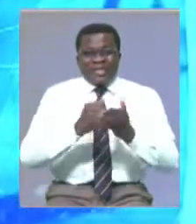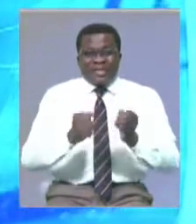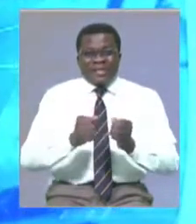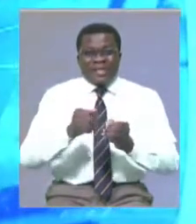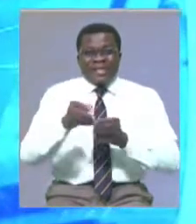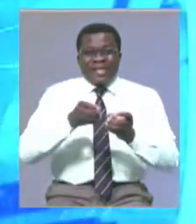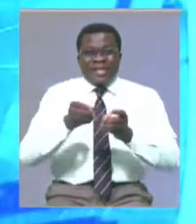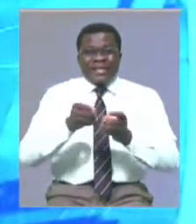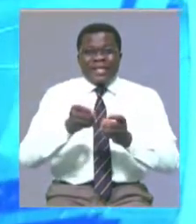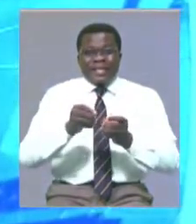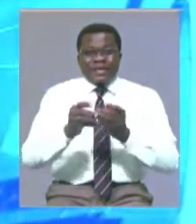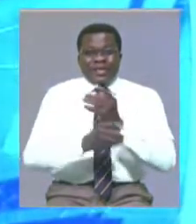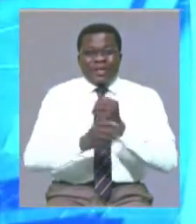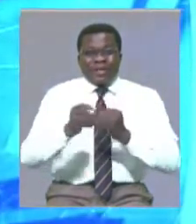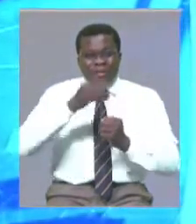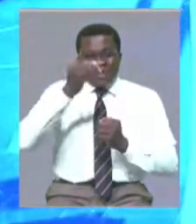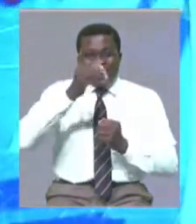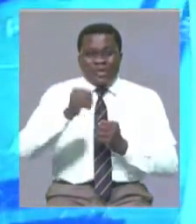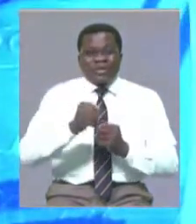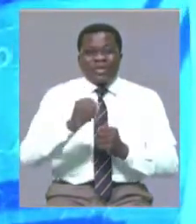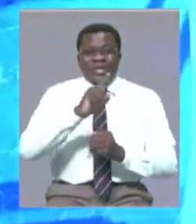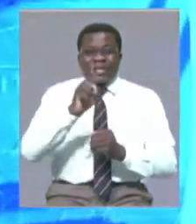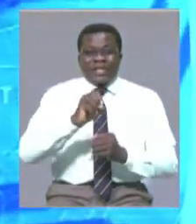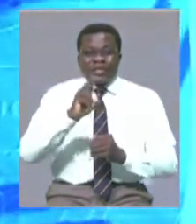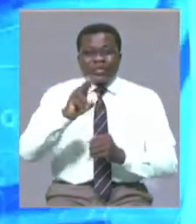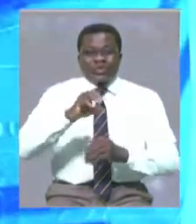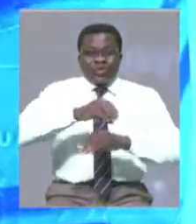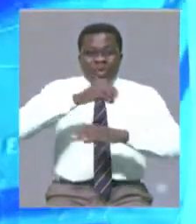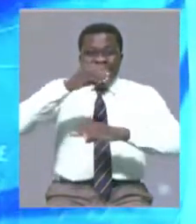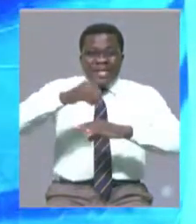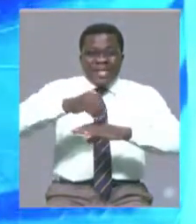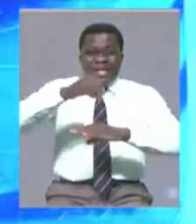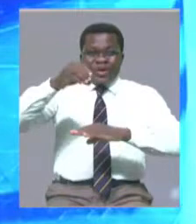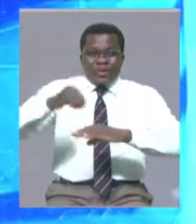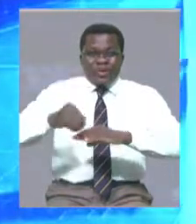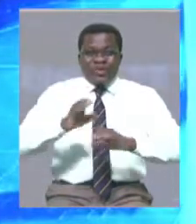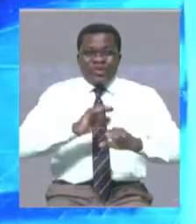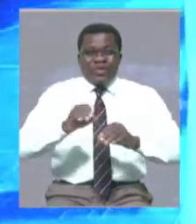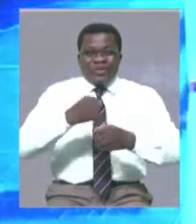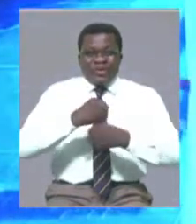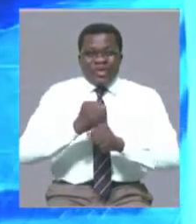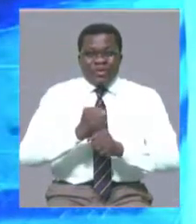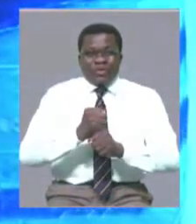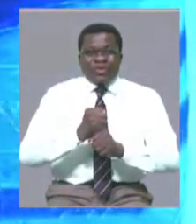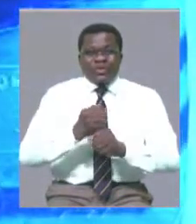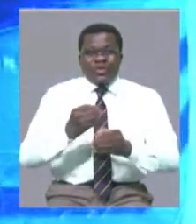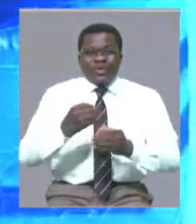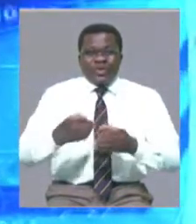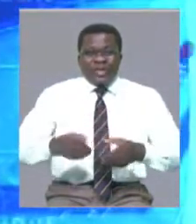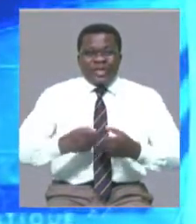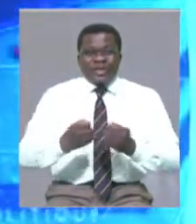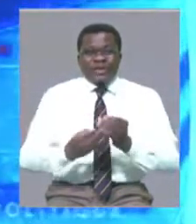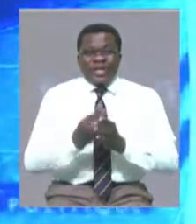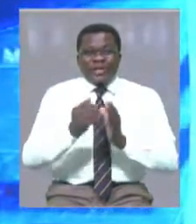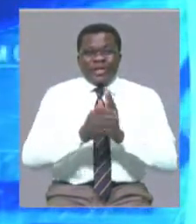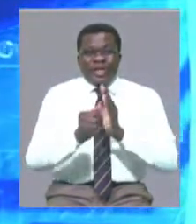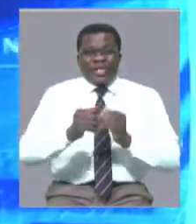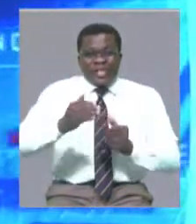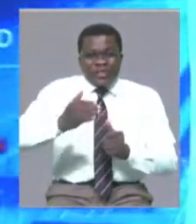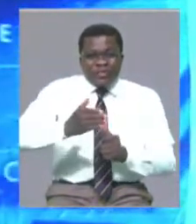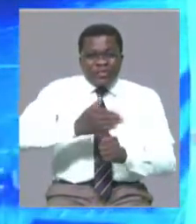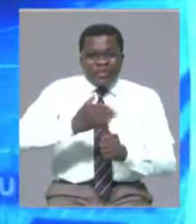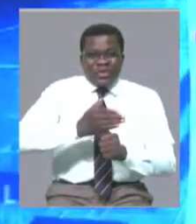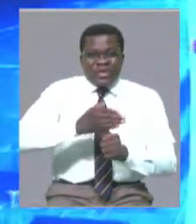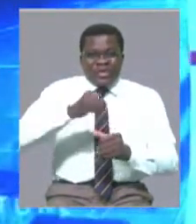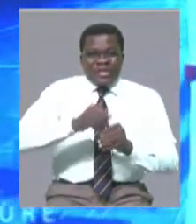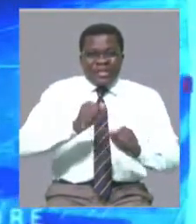la direction départementale de la culture du Zou et des collines fait de la production d'œuvres artistiques de qualité une priorité